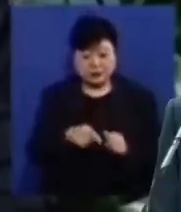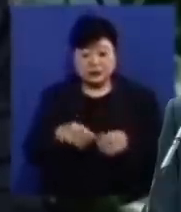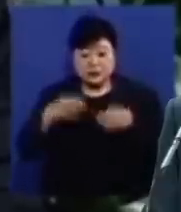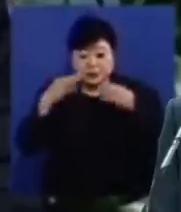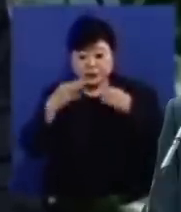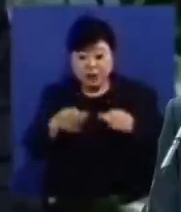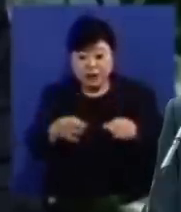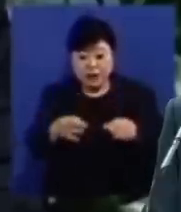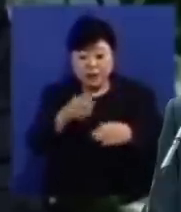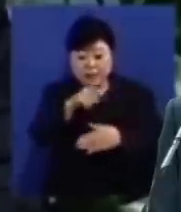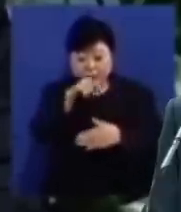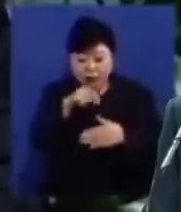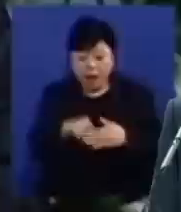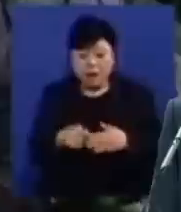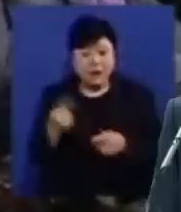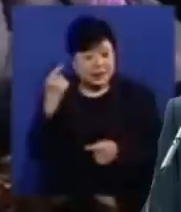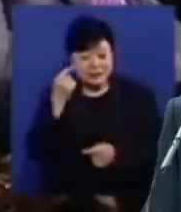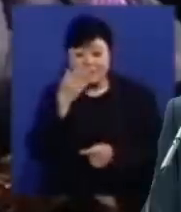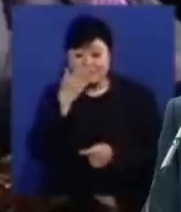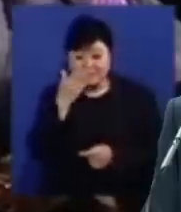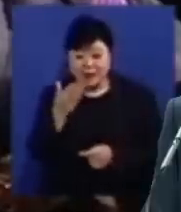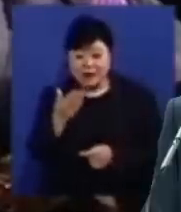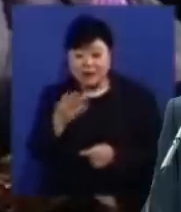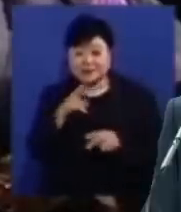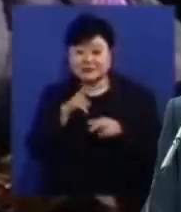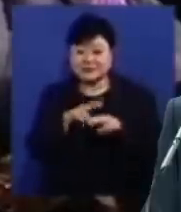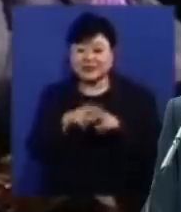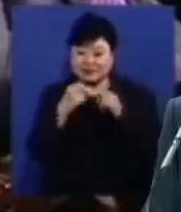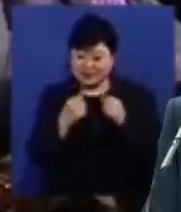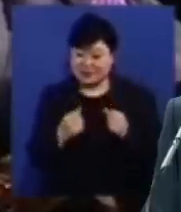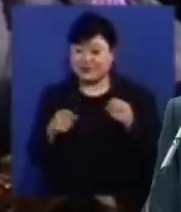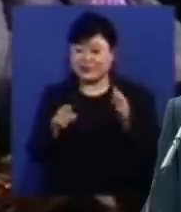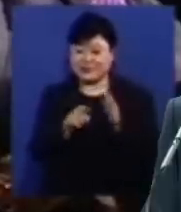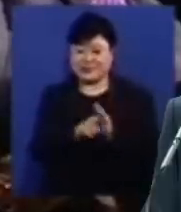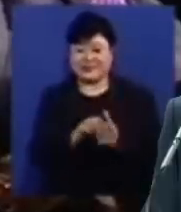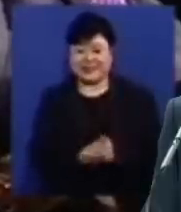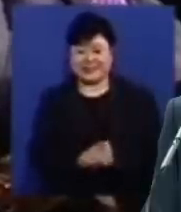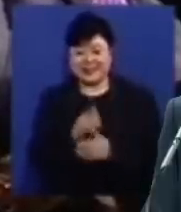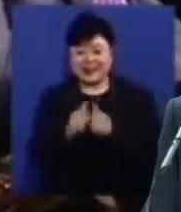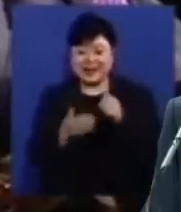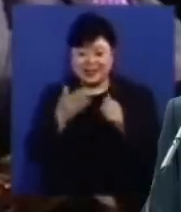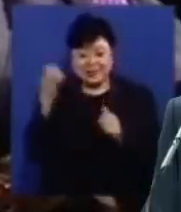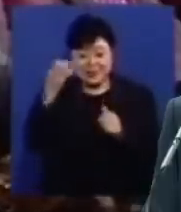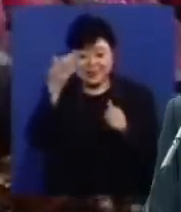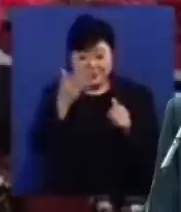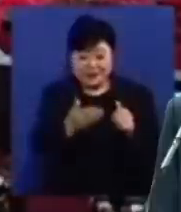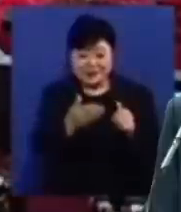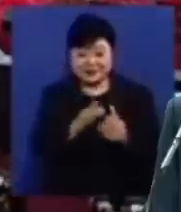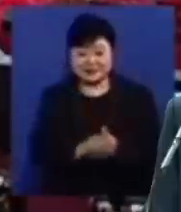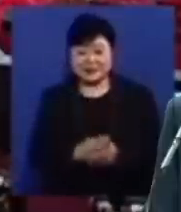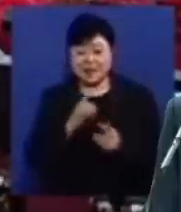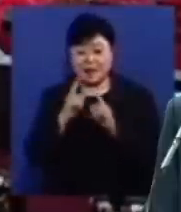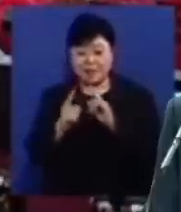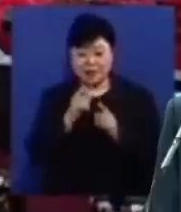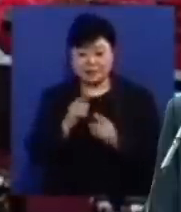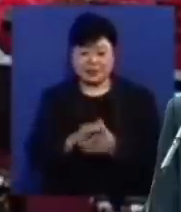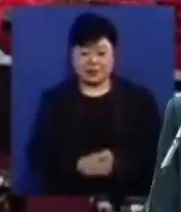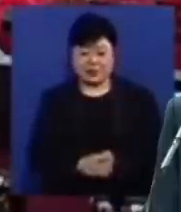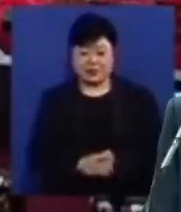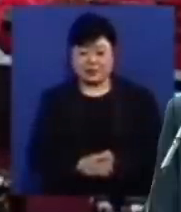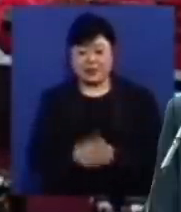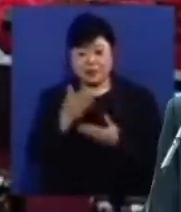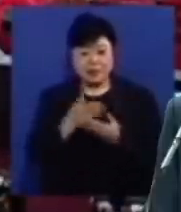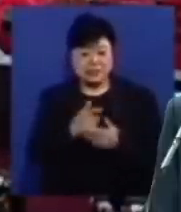음성을 마음속에 들었기 때문에 이 자리에 와서 계신 것입니다. 하나님의 성령이 말씀을 해도